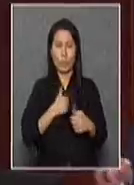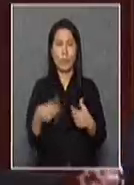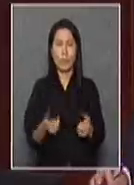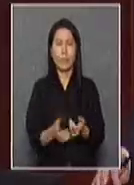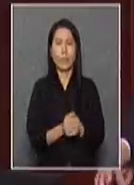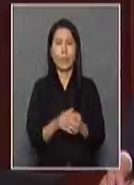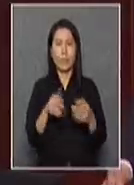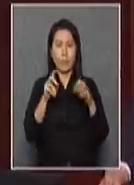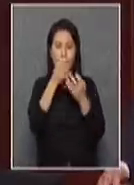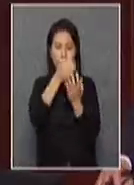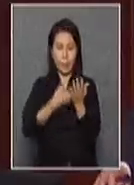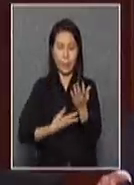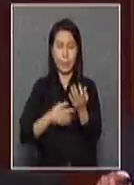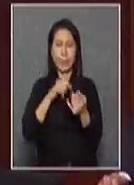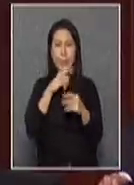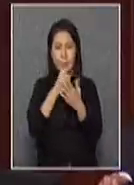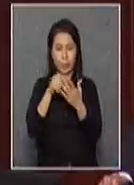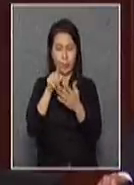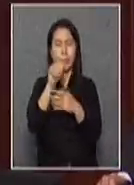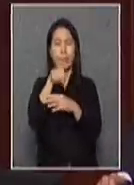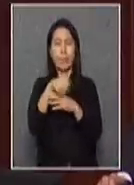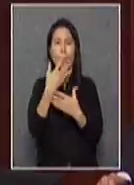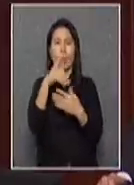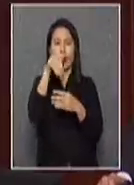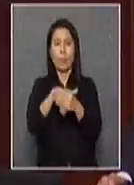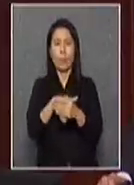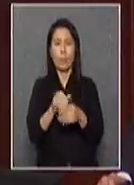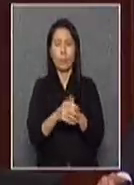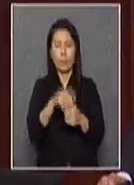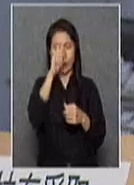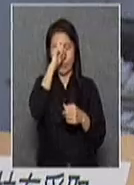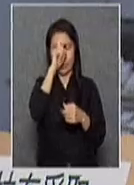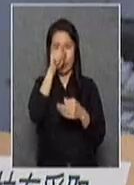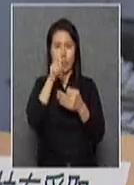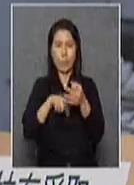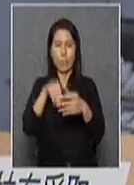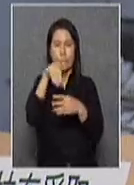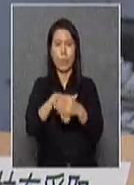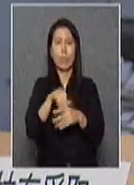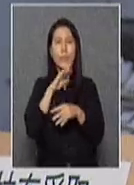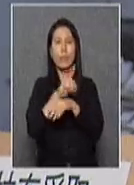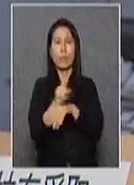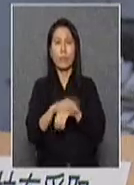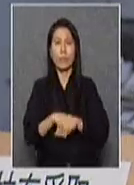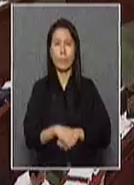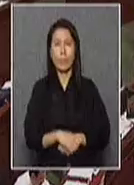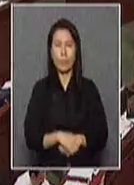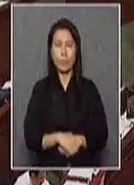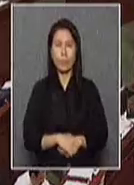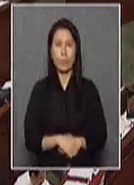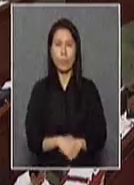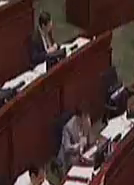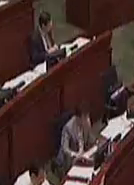待決議題是梁國雄議員動議修正案，予以通過，現在付諸表決。梁國雄議員要求記名表決，表決鐘響1分鐘。